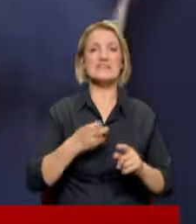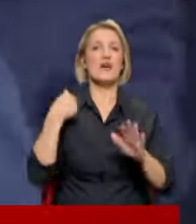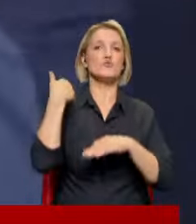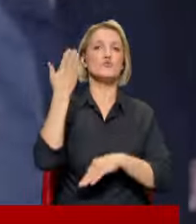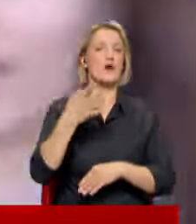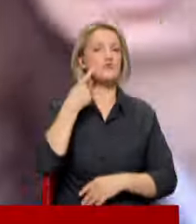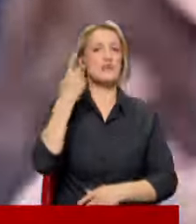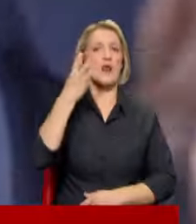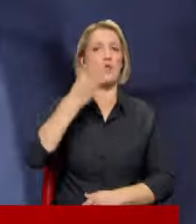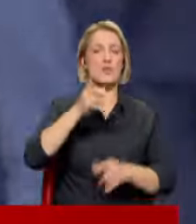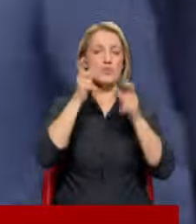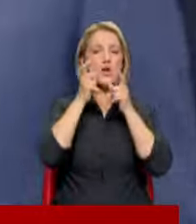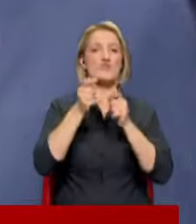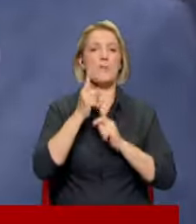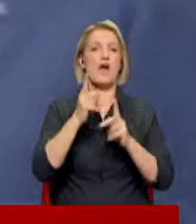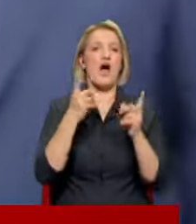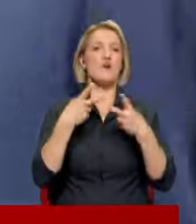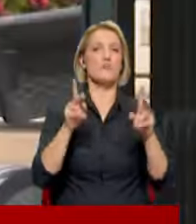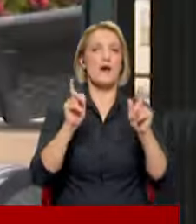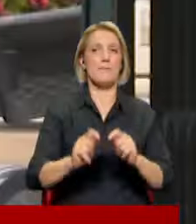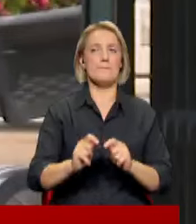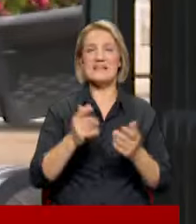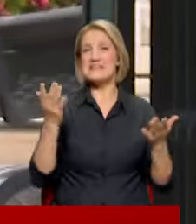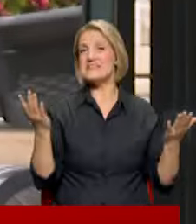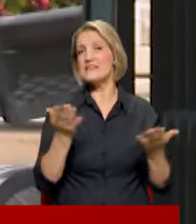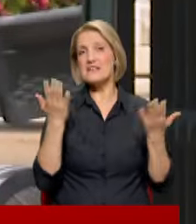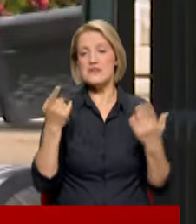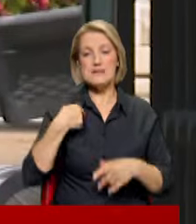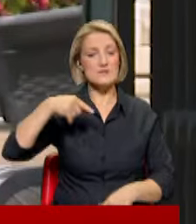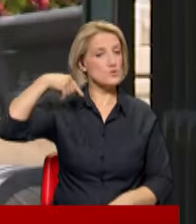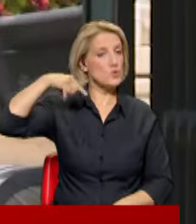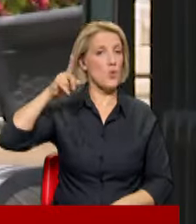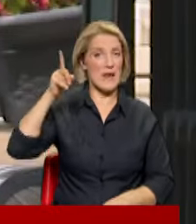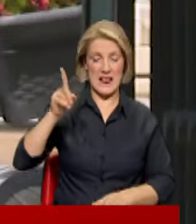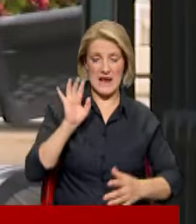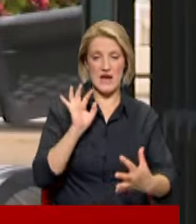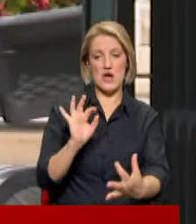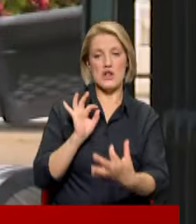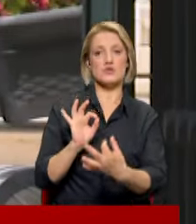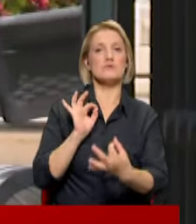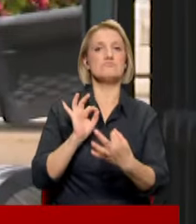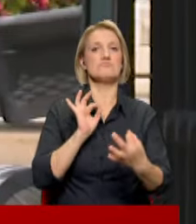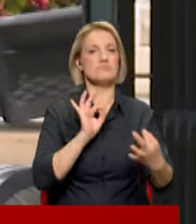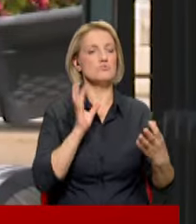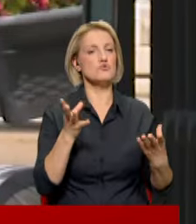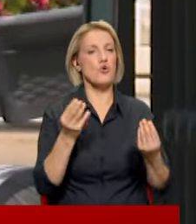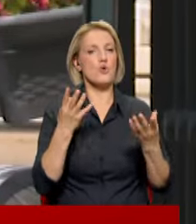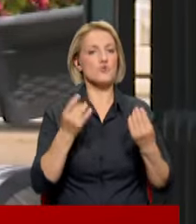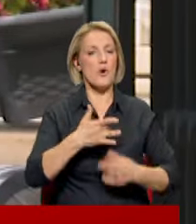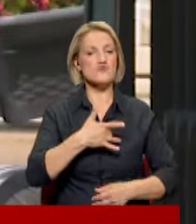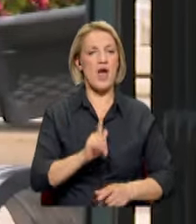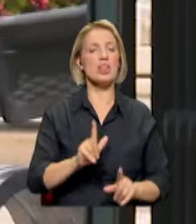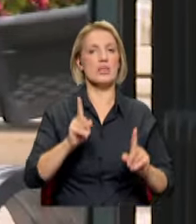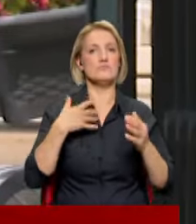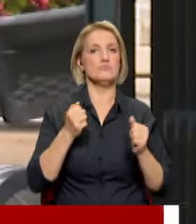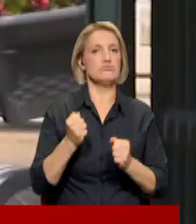sonra Erdoğan dikkat çeken bir açıklama yaptı. Nasıl ki biz Suriye ile ilişkilerimizi çok canlı